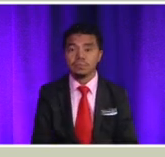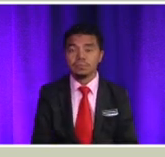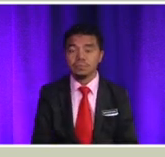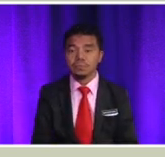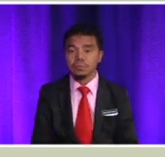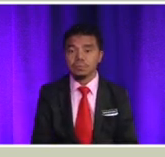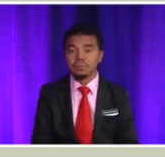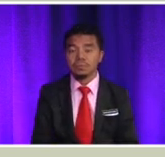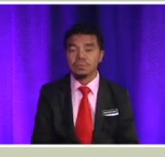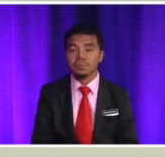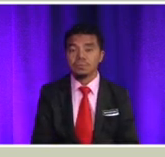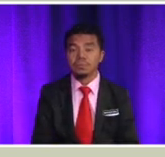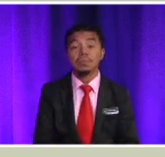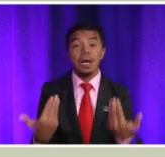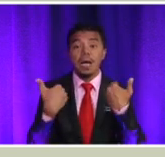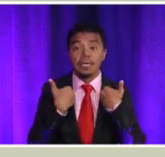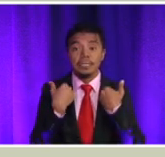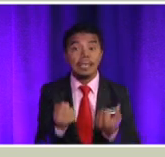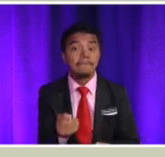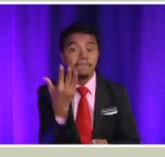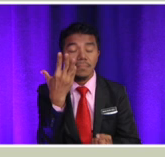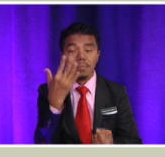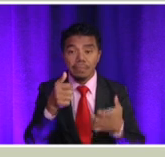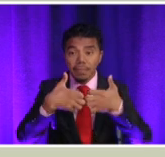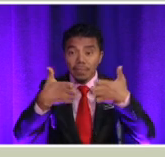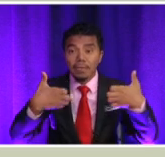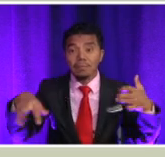ada berapa elemen pemasaran